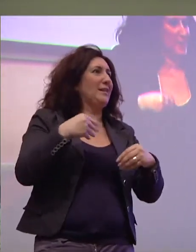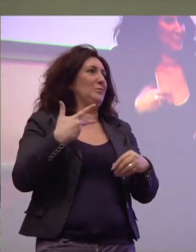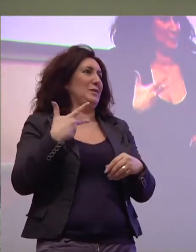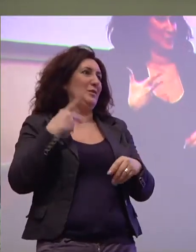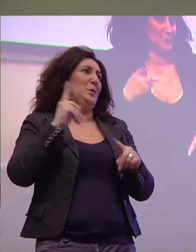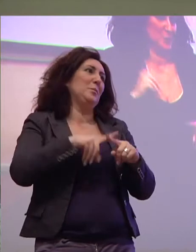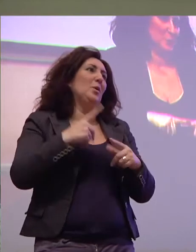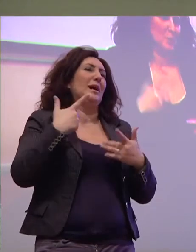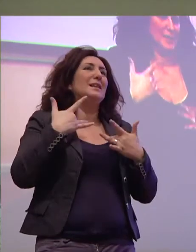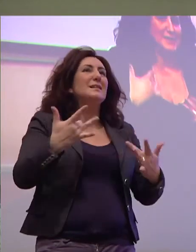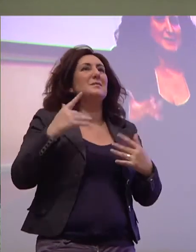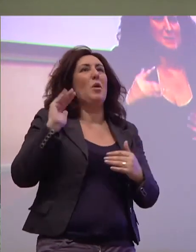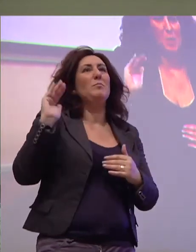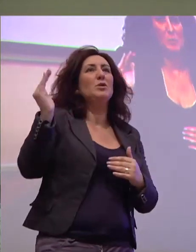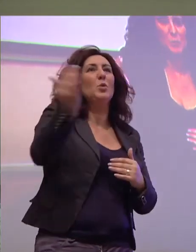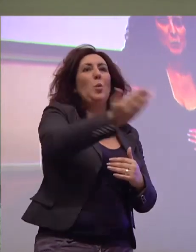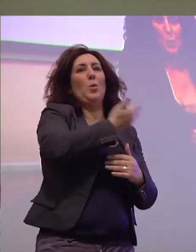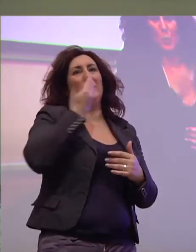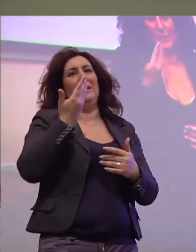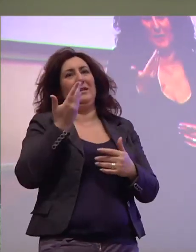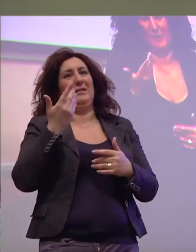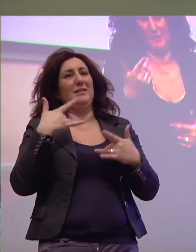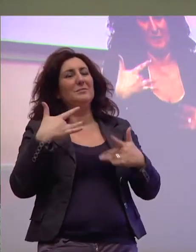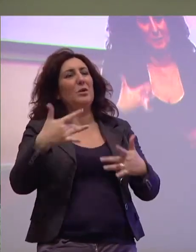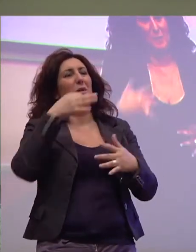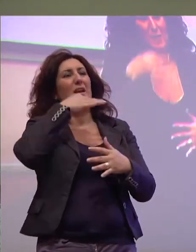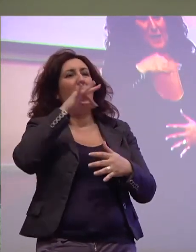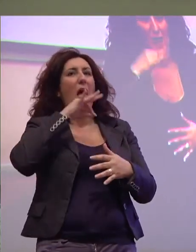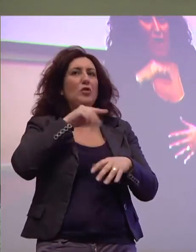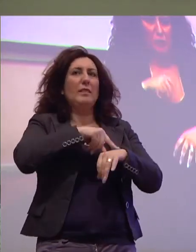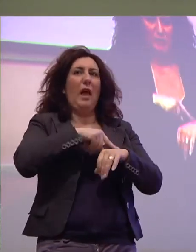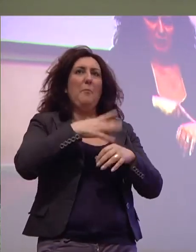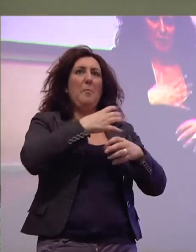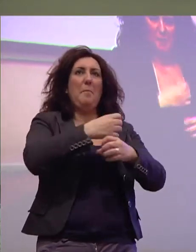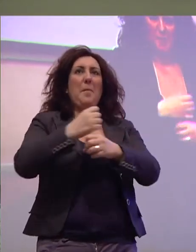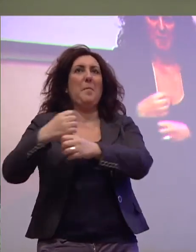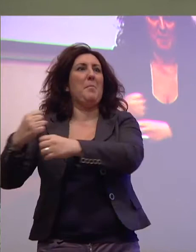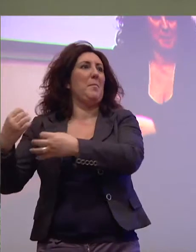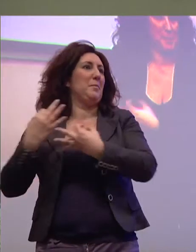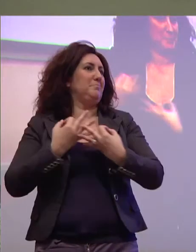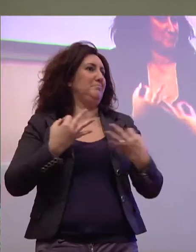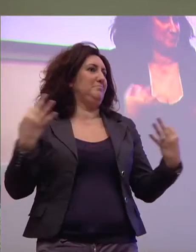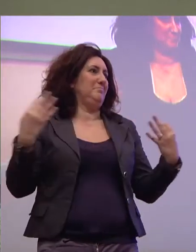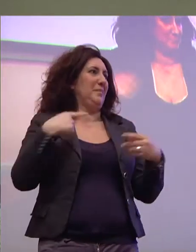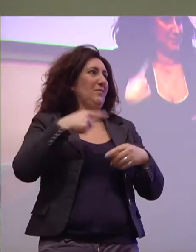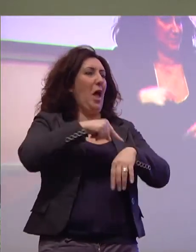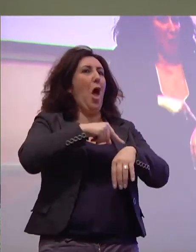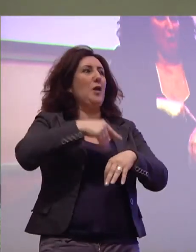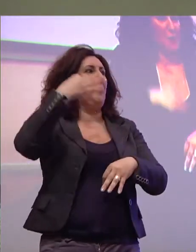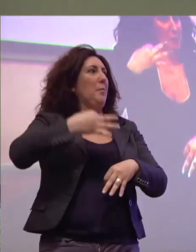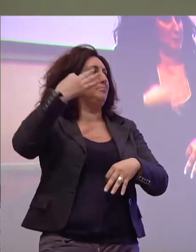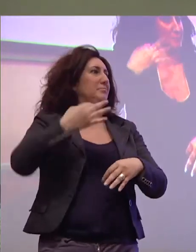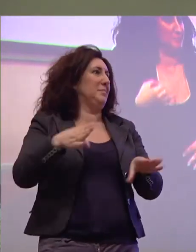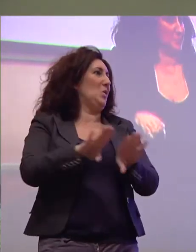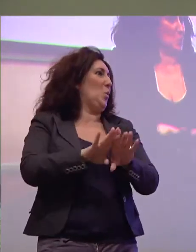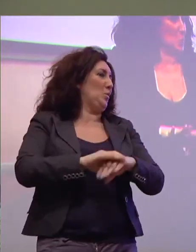disponibilità di tutti i relatori che hanno contenuto e hanno dato la possibilità per quest'ora di chiudere i lavori.